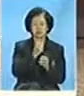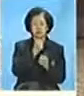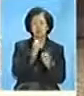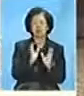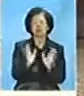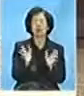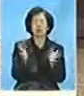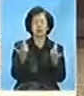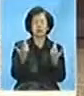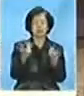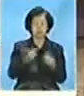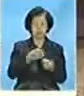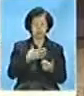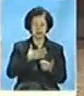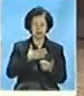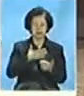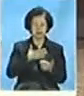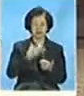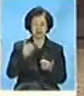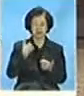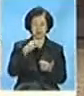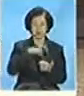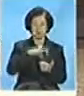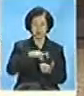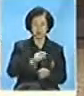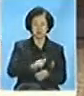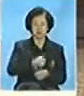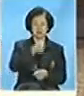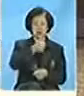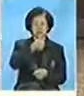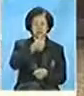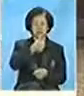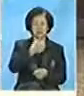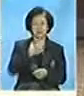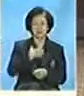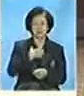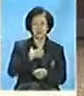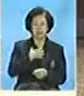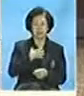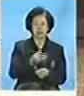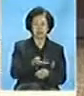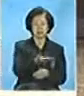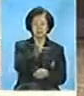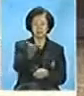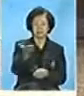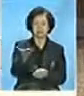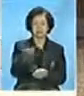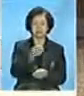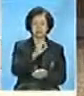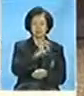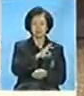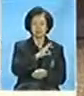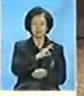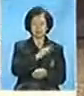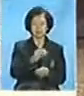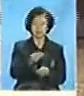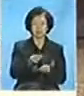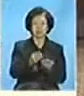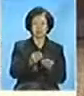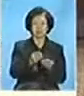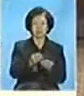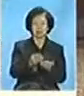นั่นแหละคือสิ่งที่ผมมีความรู้สึกที่ดีๆก็อยากให้ท่านสมาชิกได้ให้ความไว้วาง